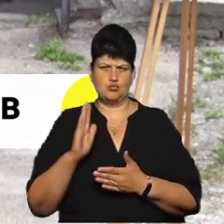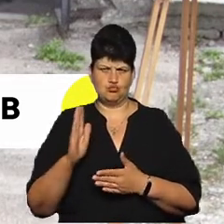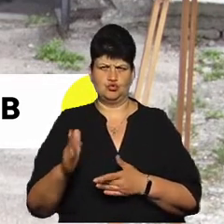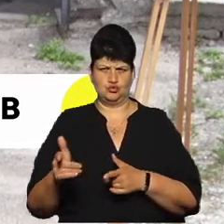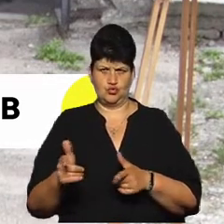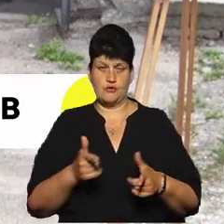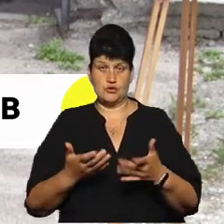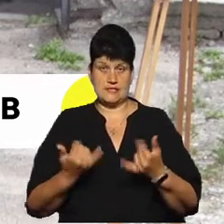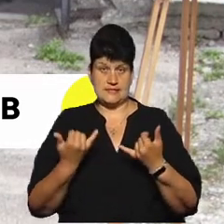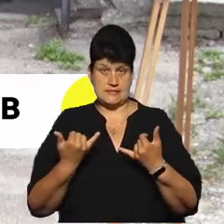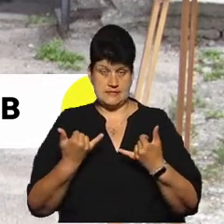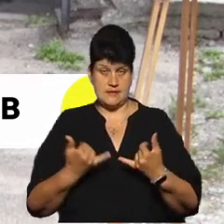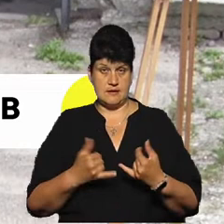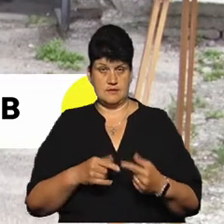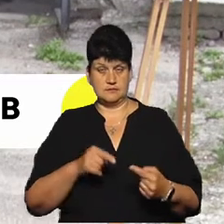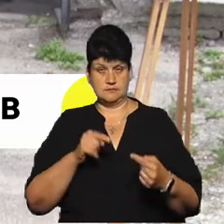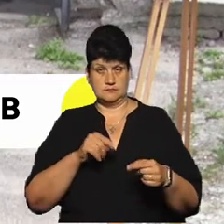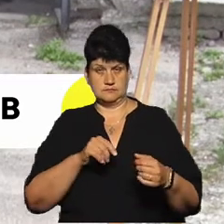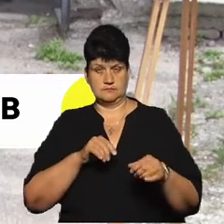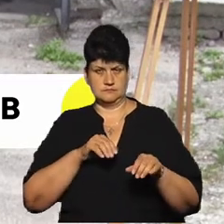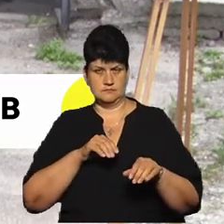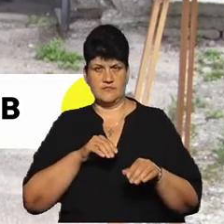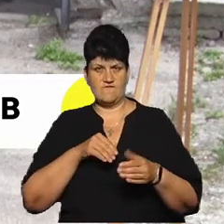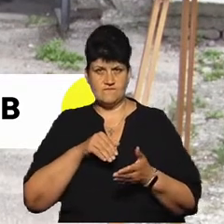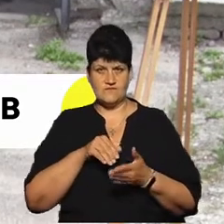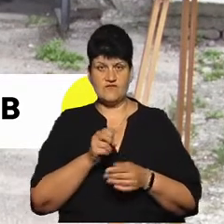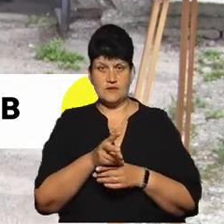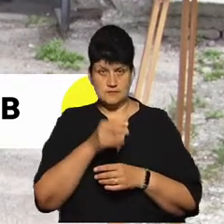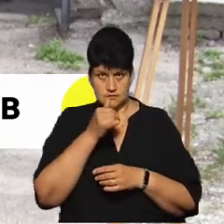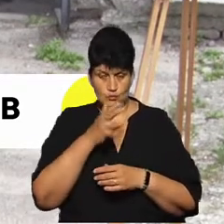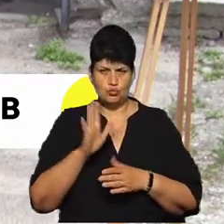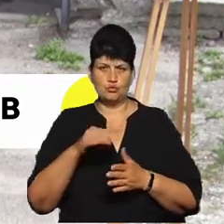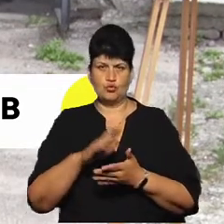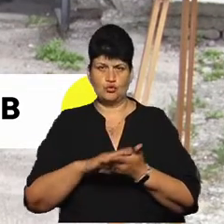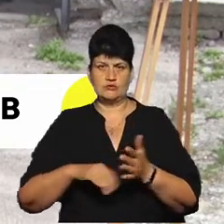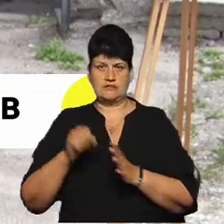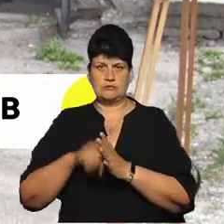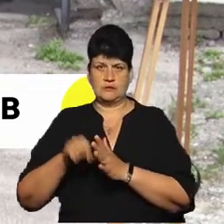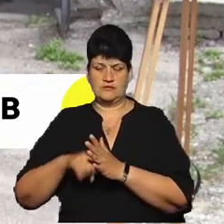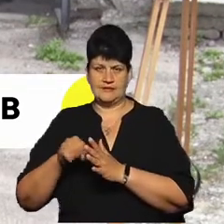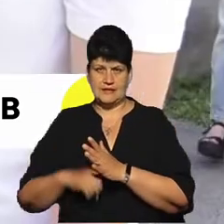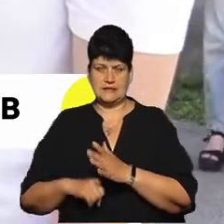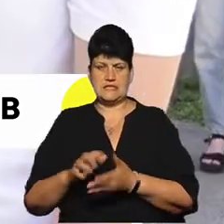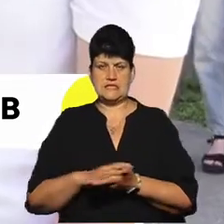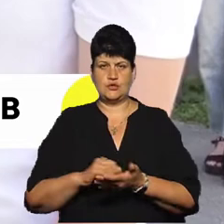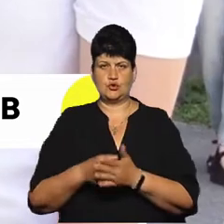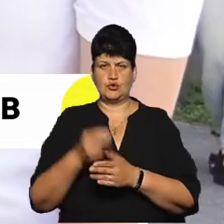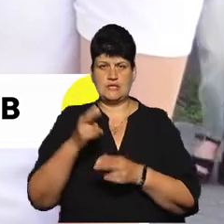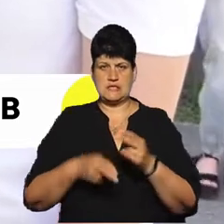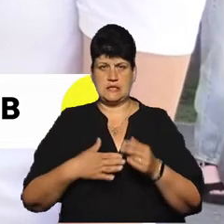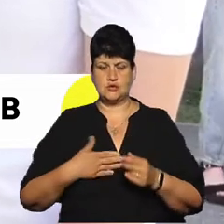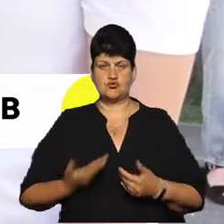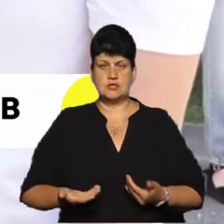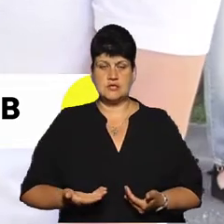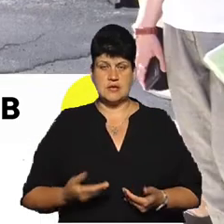якщо ми зараз не даємо відсіч нашому ворогу, він буде нас продовжувати вбивати і нищити до кінця нашого життя.